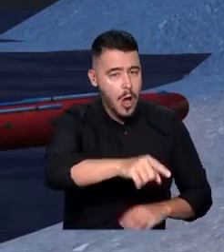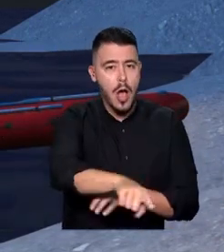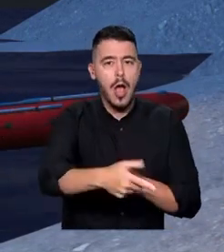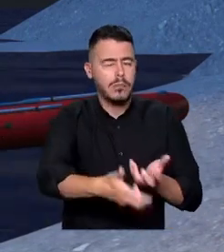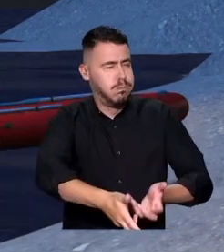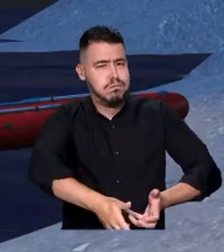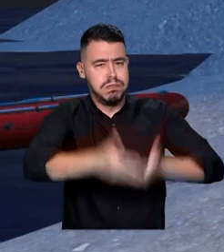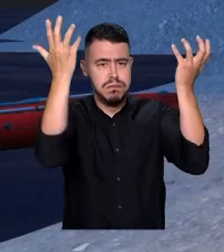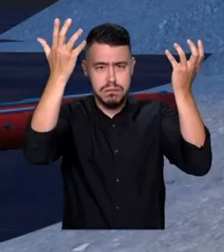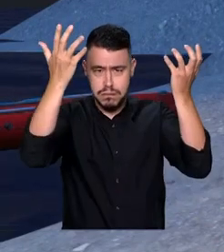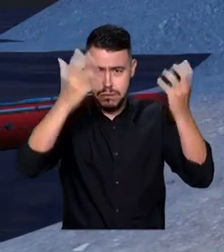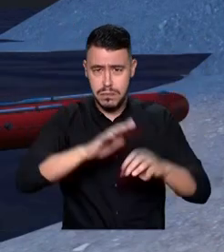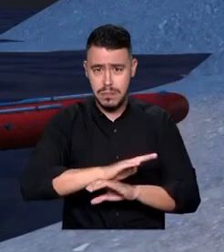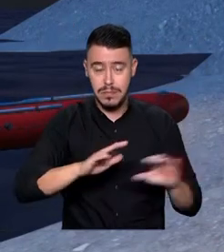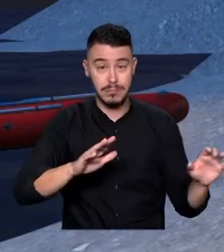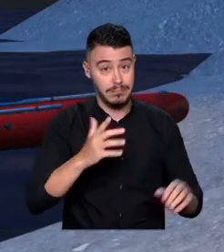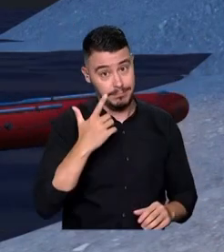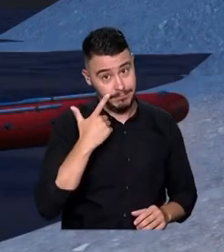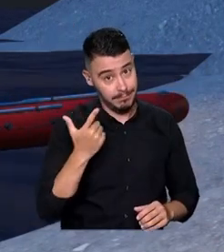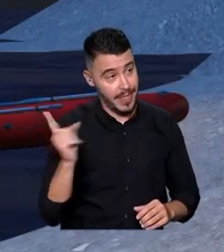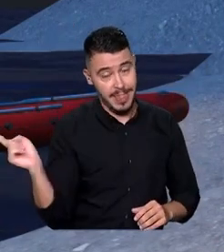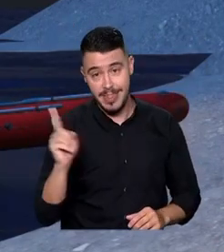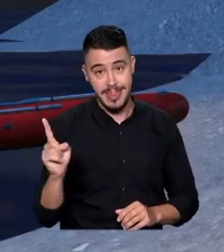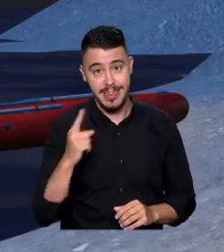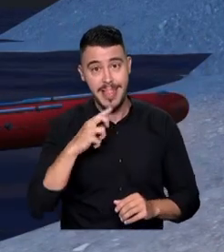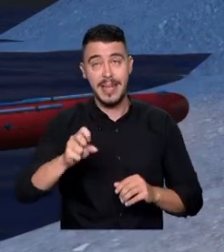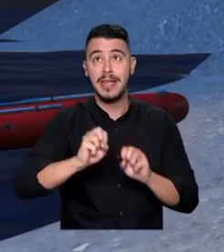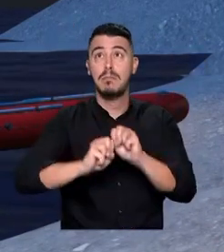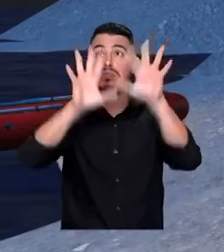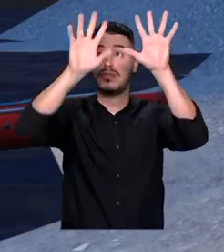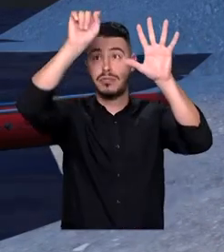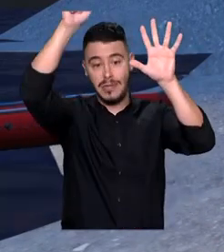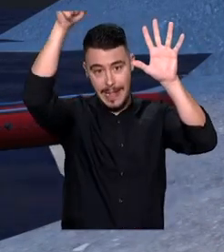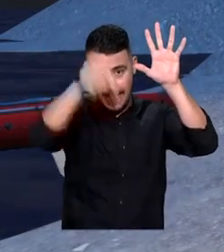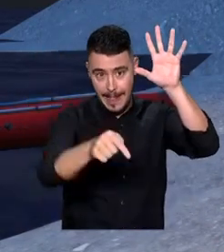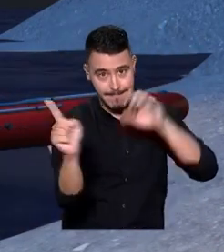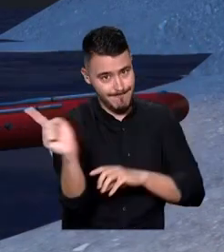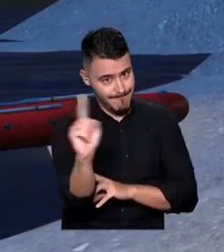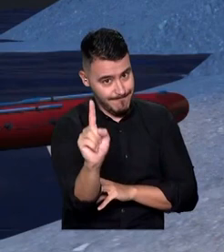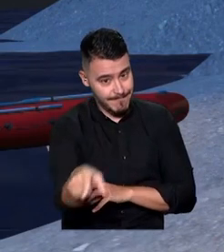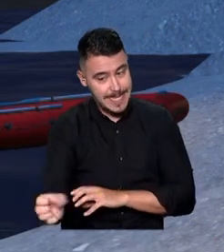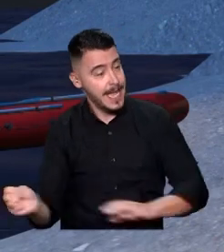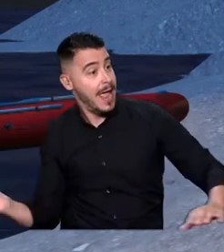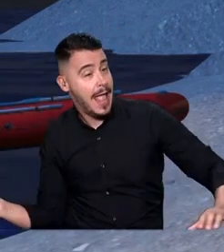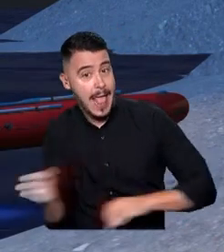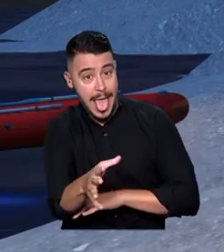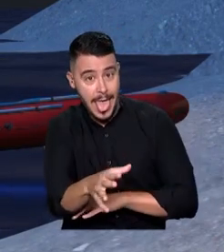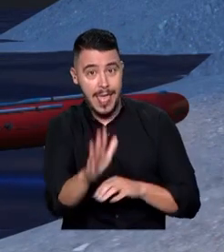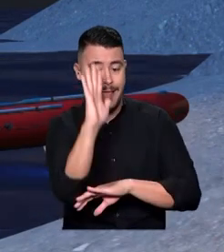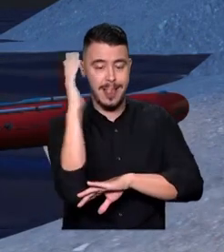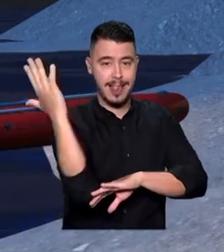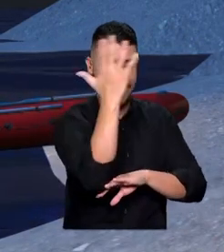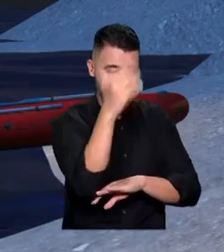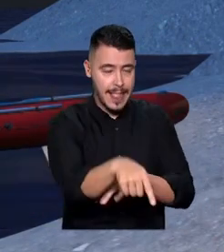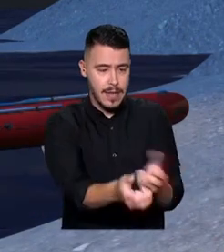πάνω προς τα κάτω, φουντώνει από κάτω προς τα πάνω. Ανέβηκε η φωτιά. Τρομαγμένα τα παιδιά και πιθανώς με τη